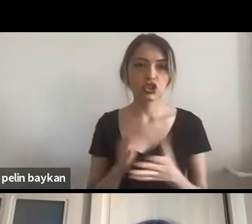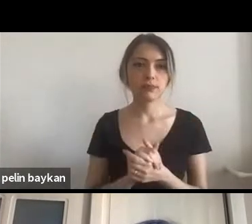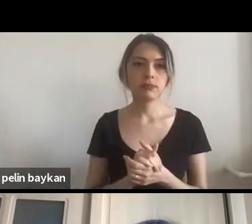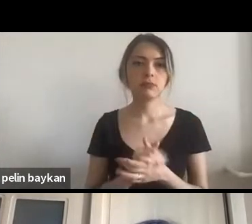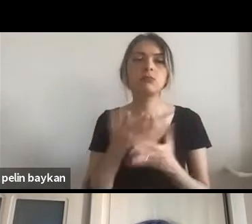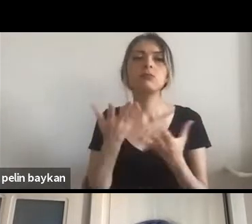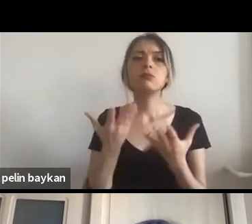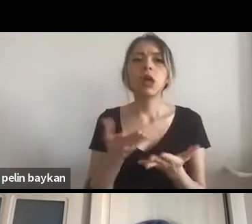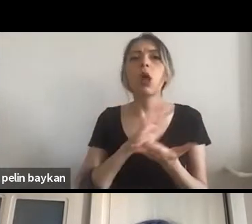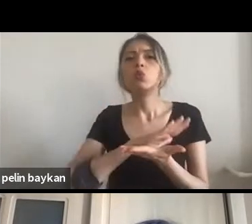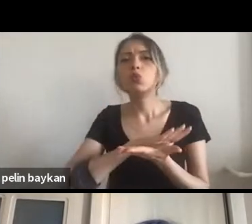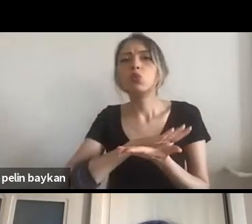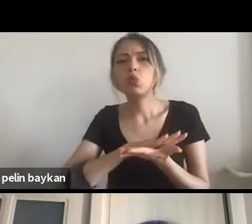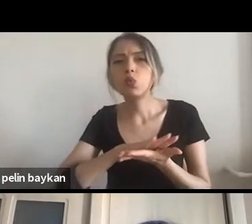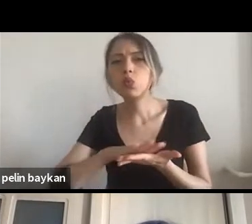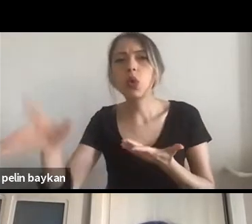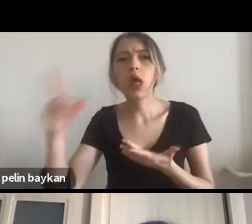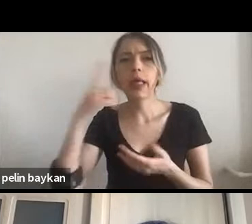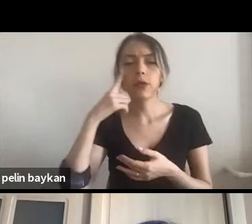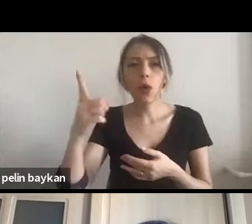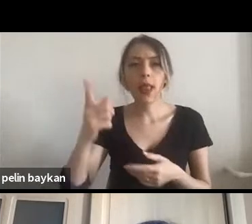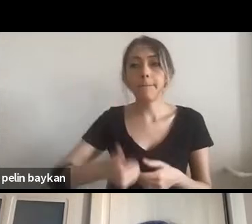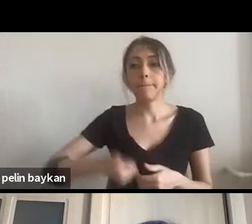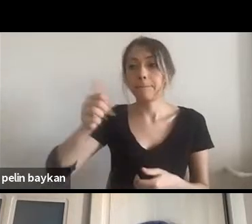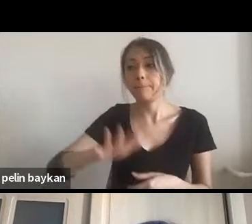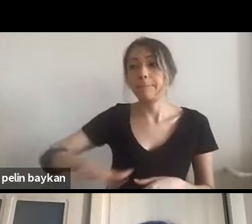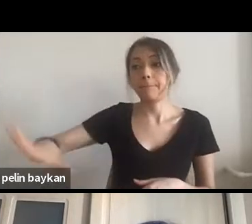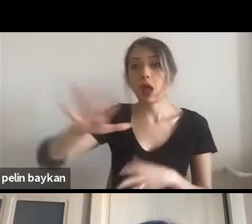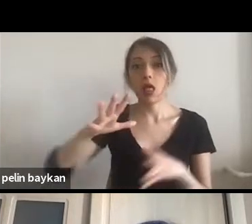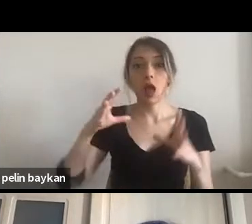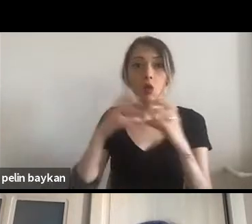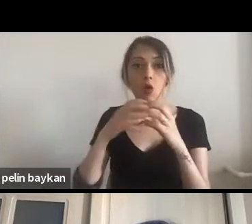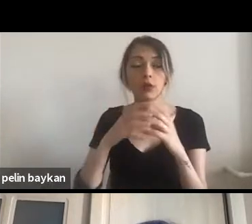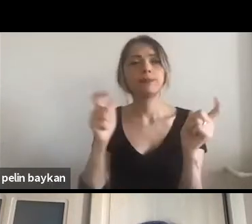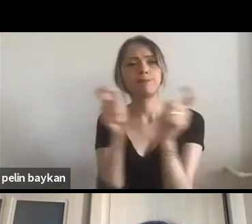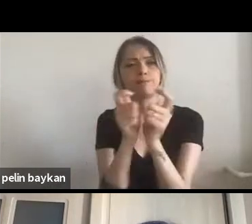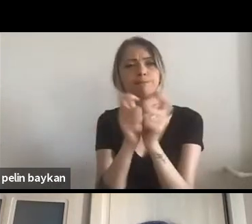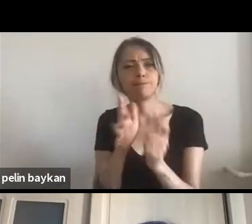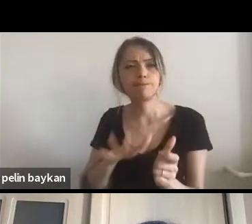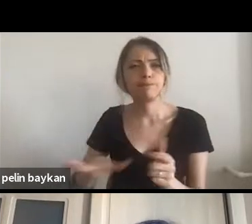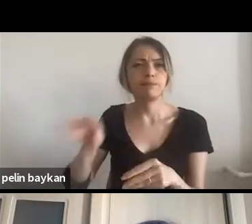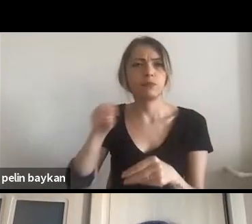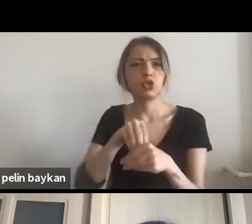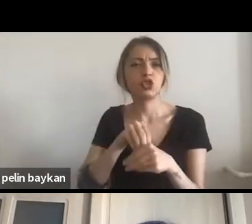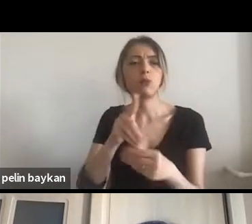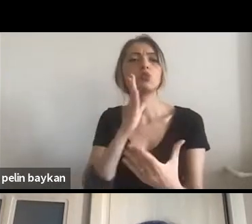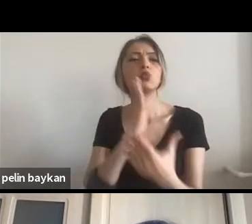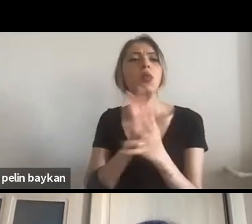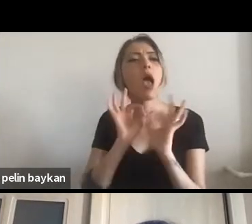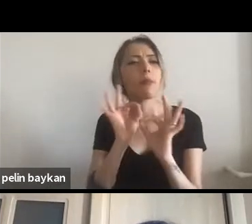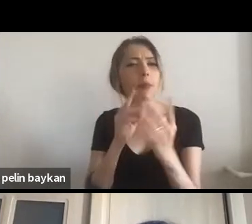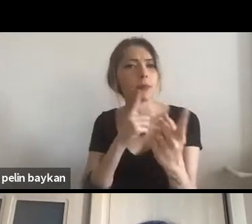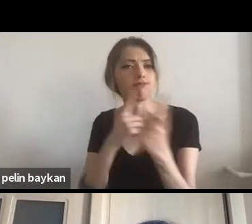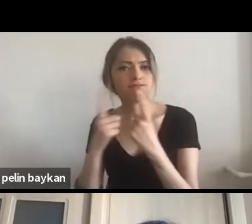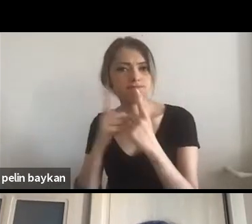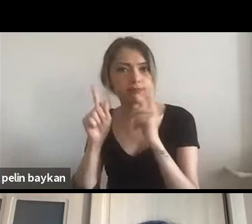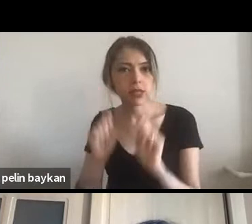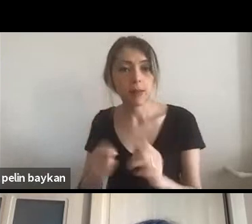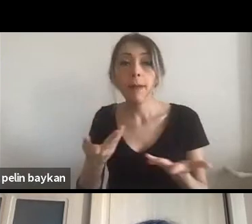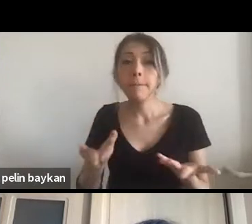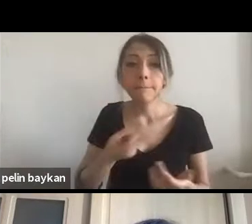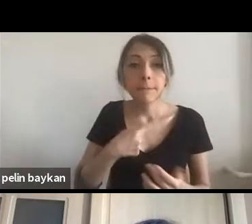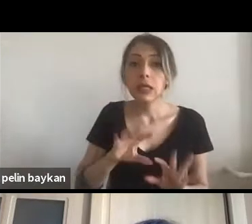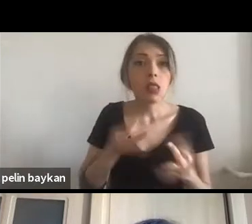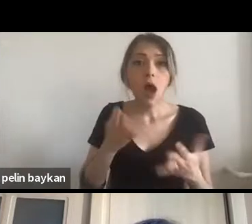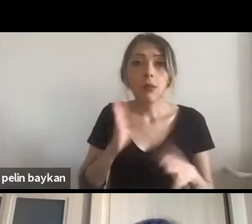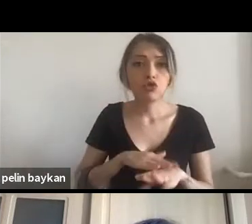periyodik olarak Bakanlar Komitesi o toplantılarında bu dosyayı görüşüyor. Şimdi biz nasıl müdahale olabiliriz o